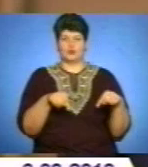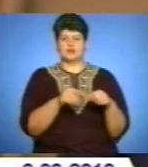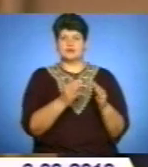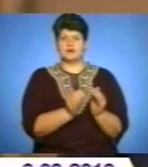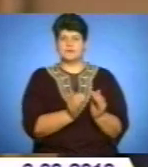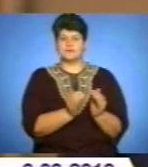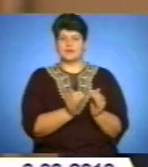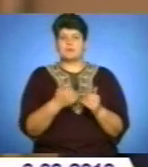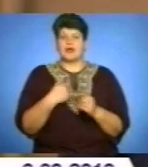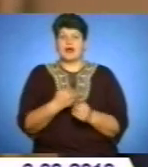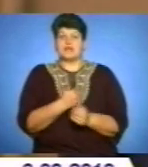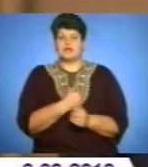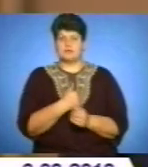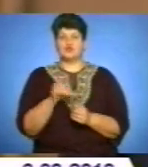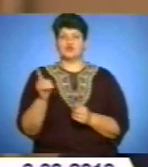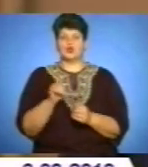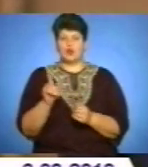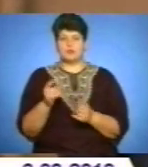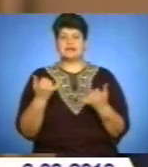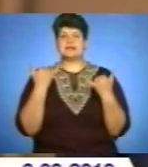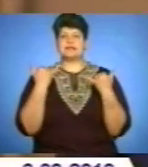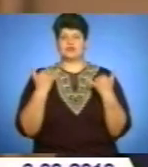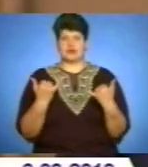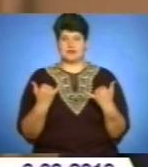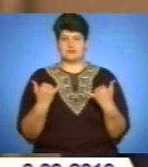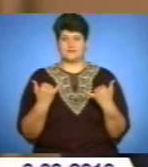хотим, чтобы сейчас